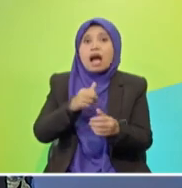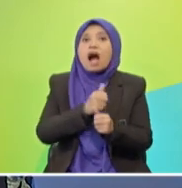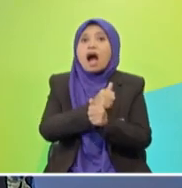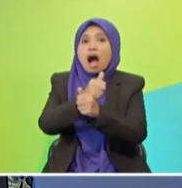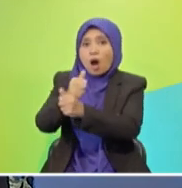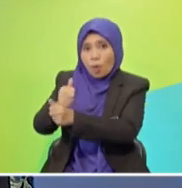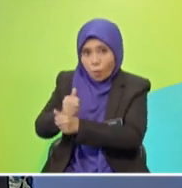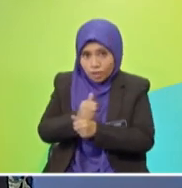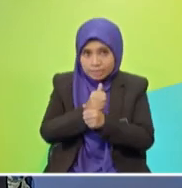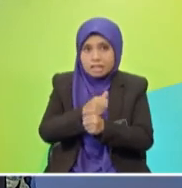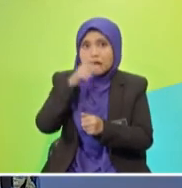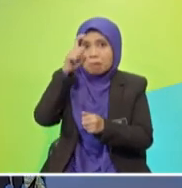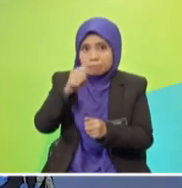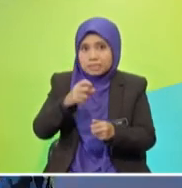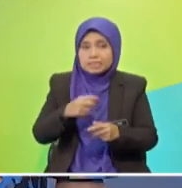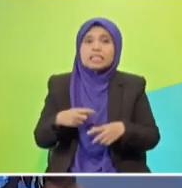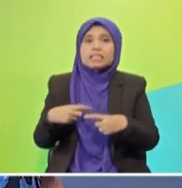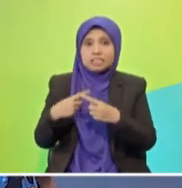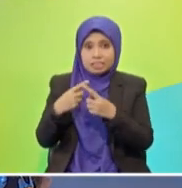belum berhati-hati